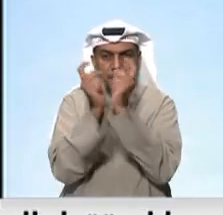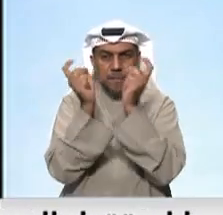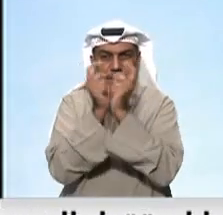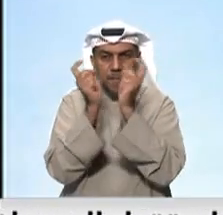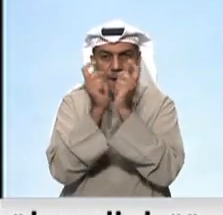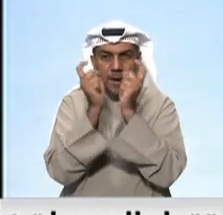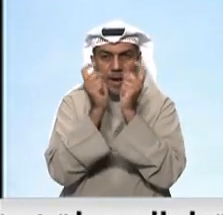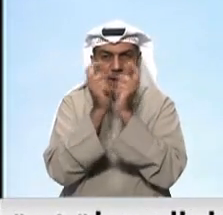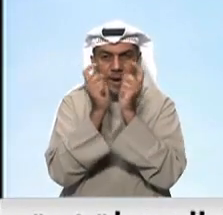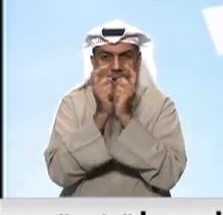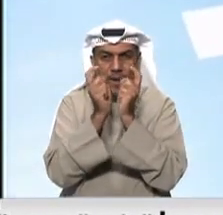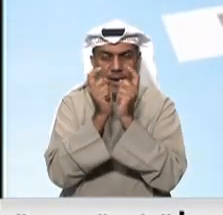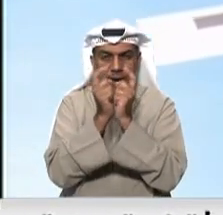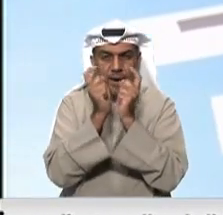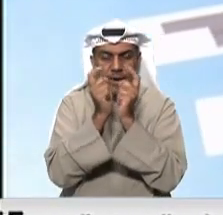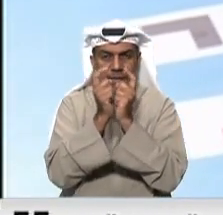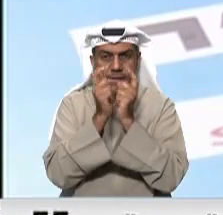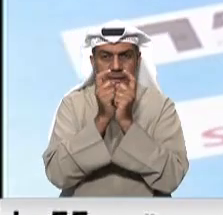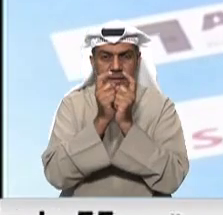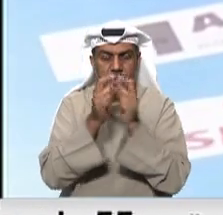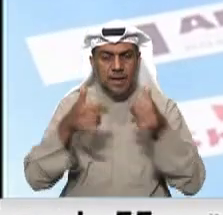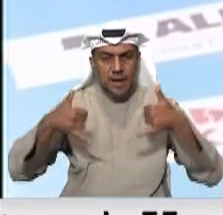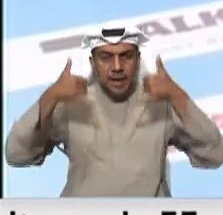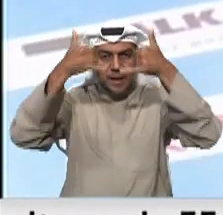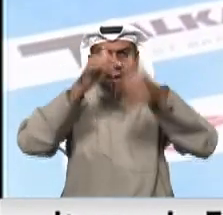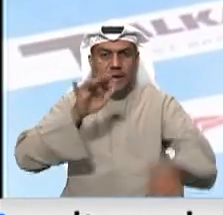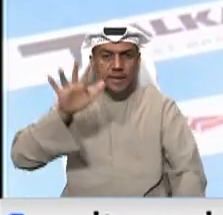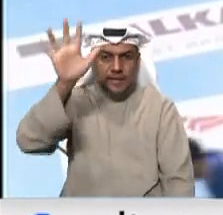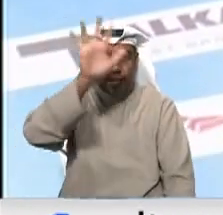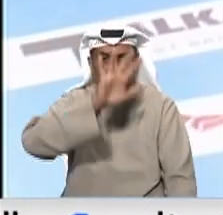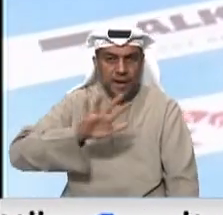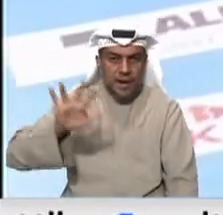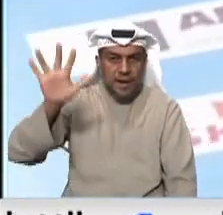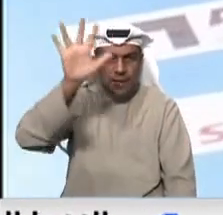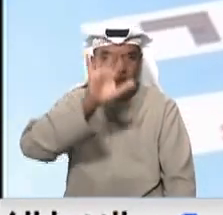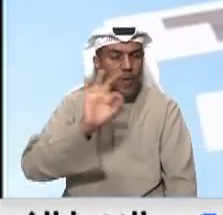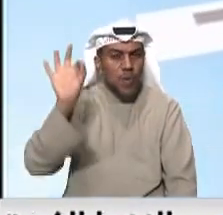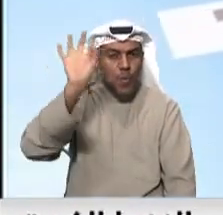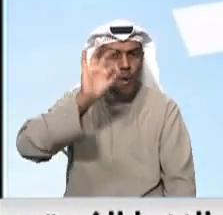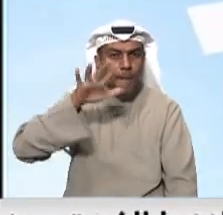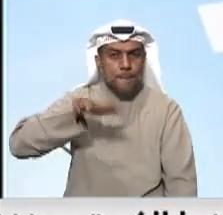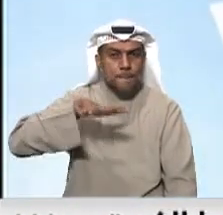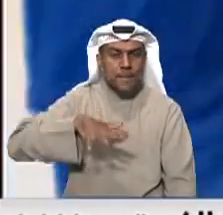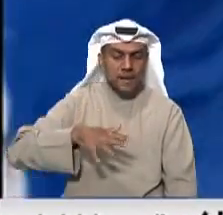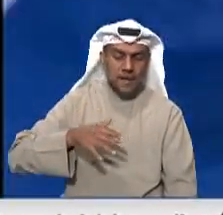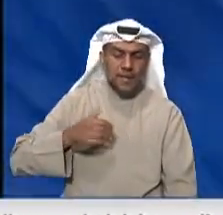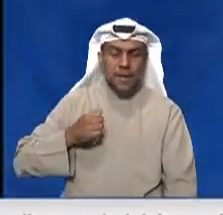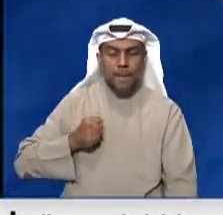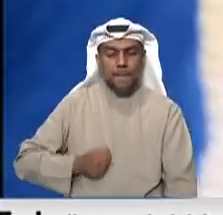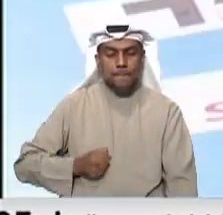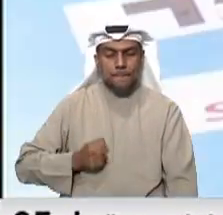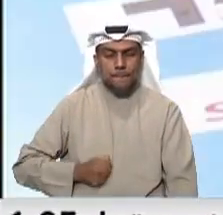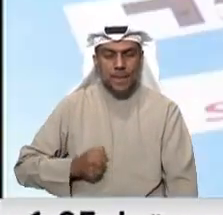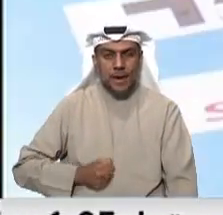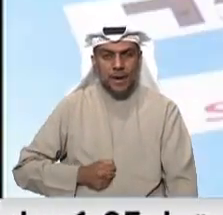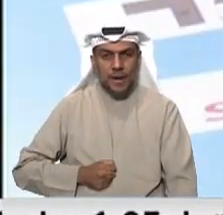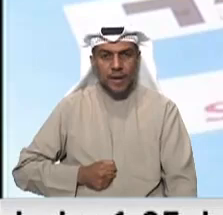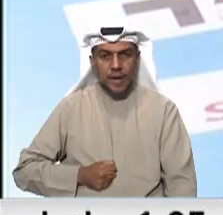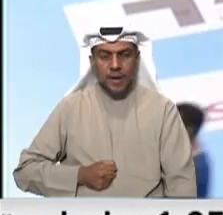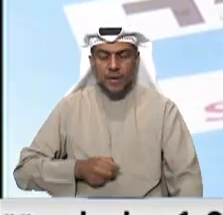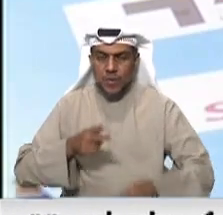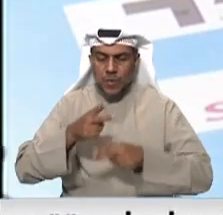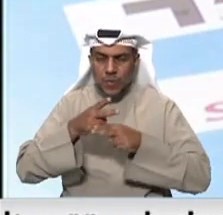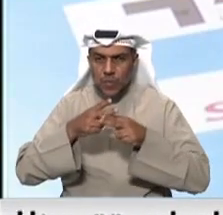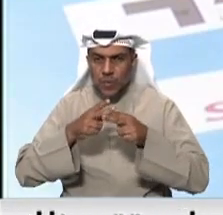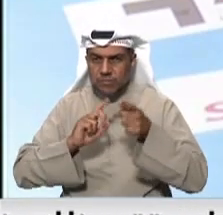الثانيه من الدور الثاني من بطوله كاس اسيا المقامه حاليا في مملكه البحرين الشقيقه وكان منتخبنا قد تاهل هذا الدور بعد